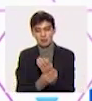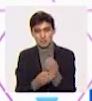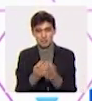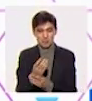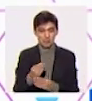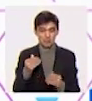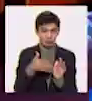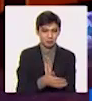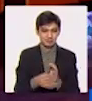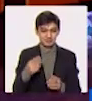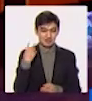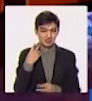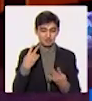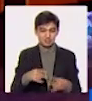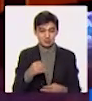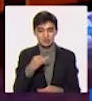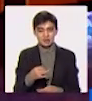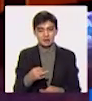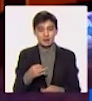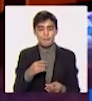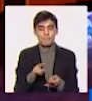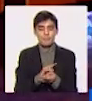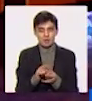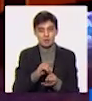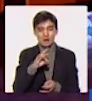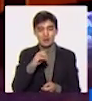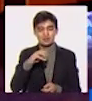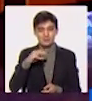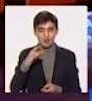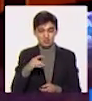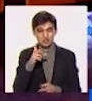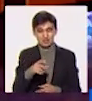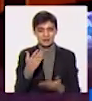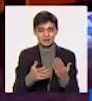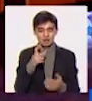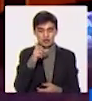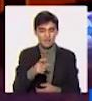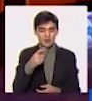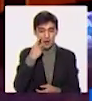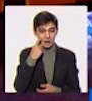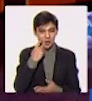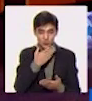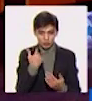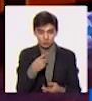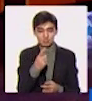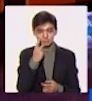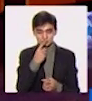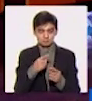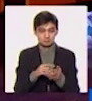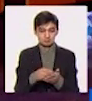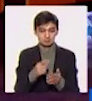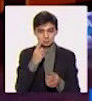лишний затрат не надо. А вот мыльный раствор, если у человека нет аллергии на мыльный раствор, тогда можно его, он